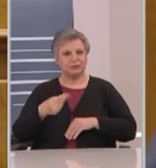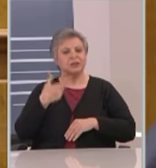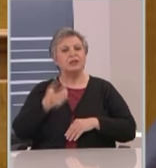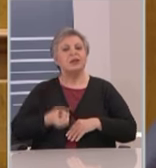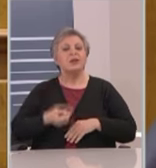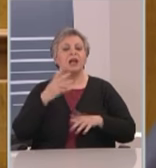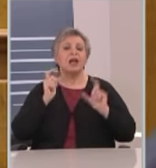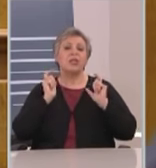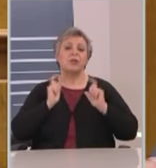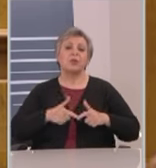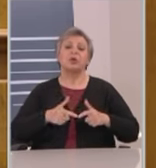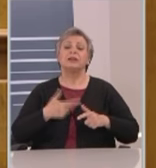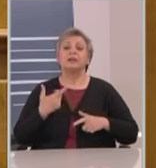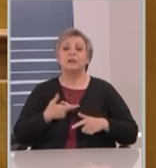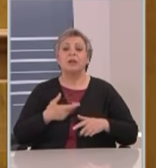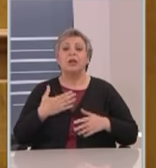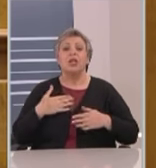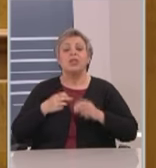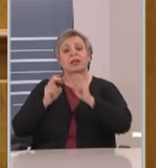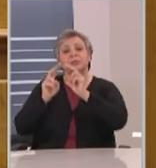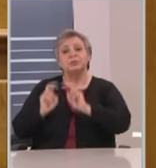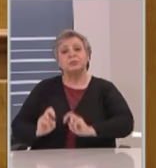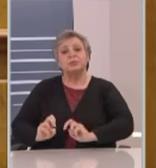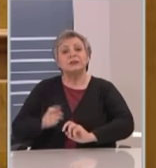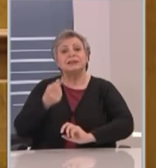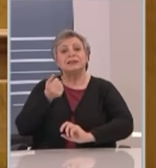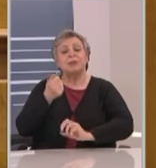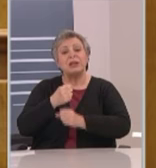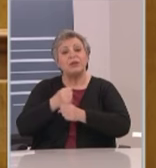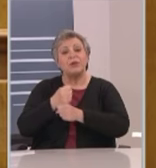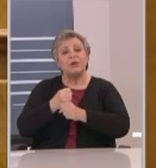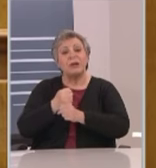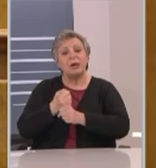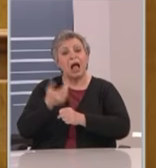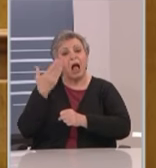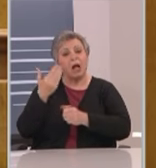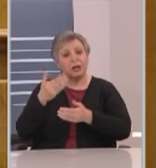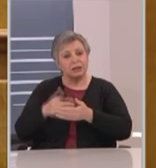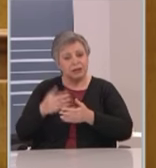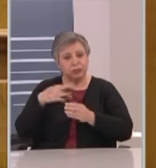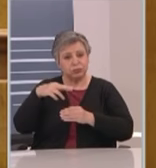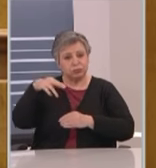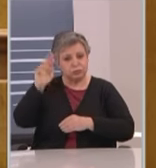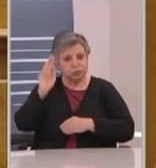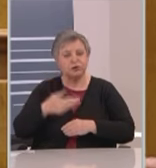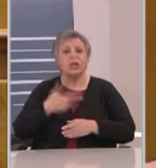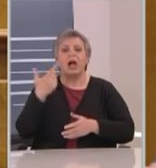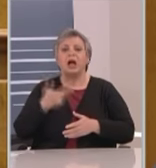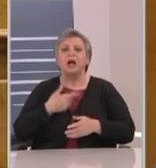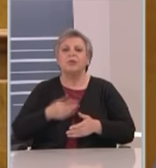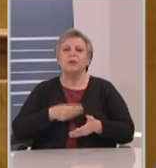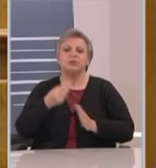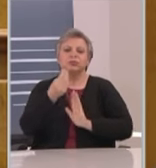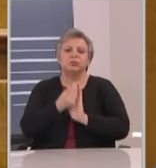γενναιόδορη. Ζητά να διερευνηθεί αν οι τιμές των φαρμάκων ήταν φουσκωμένες, αν ο όγκος της συνταγογράφησης ήταν μεγάλος και ποιες